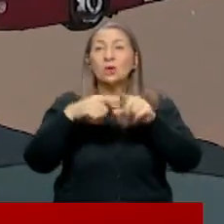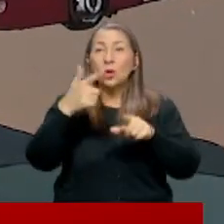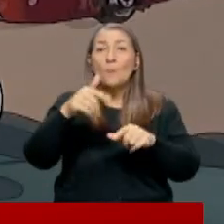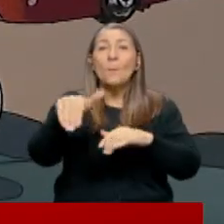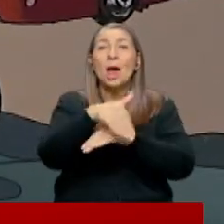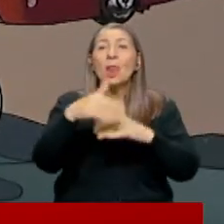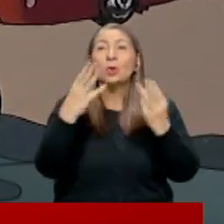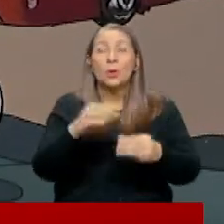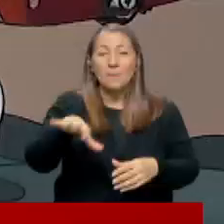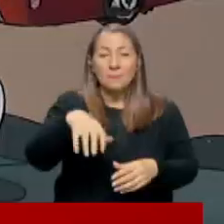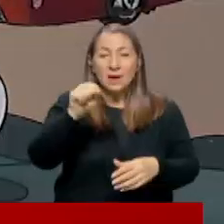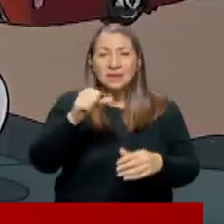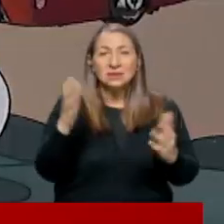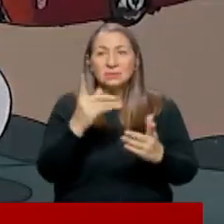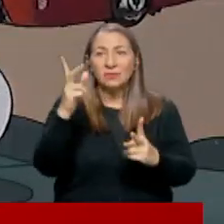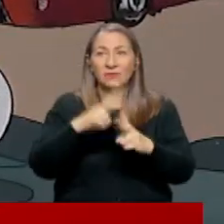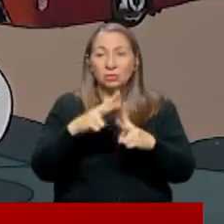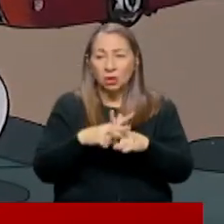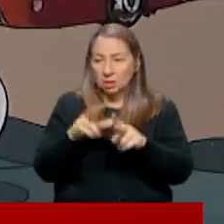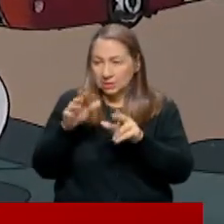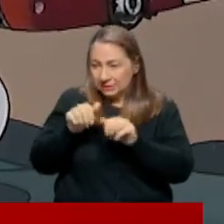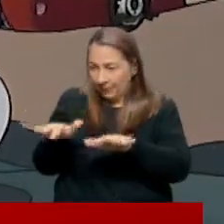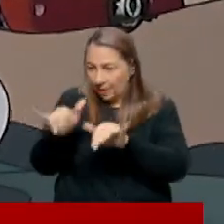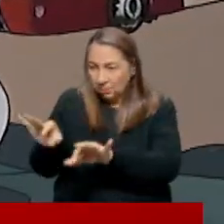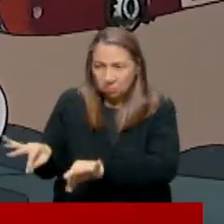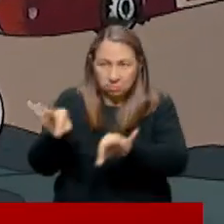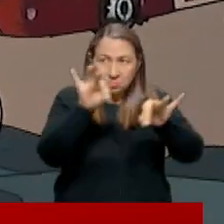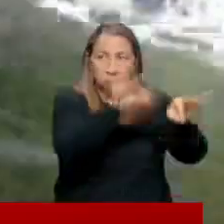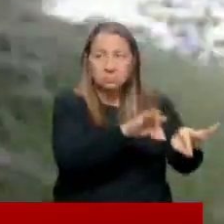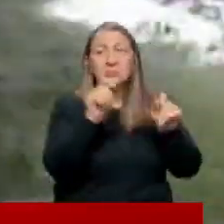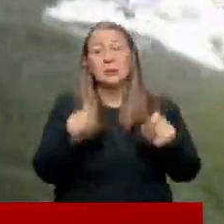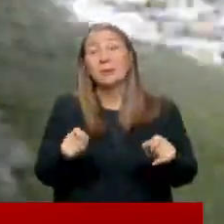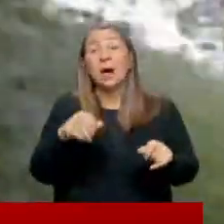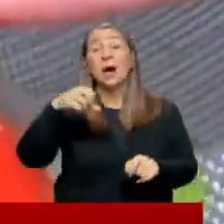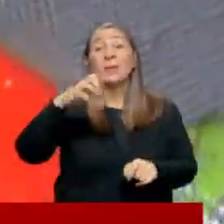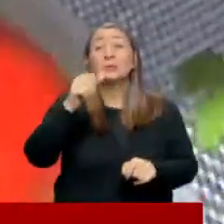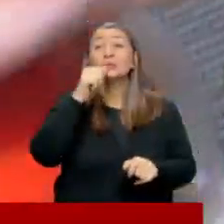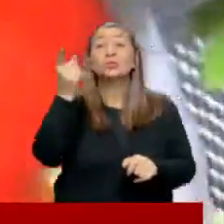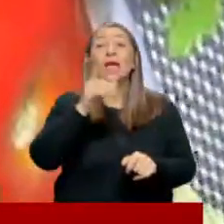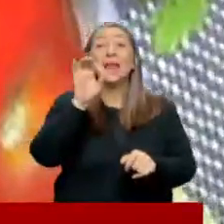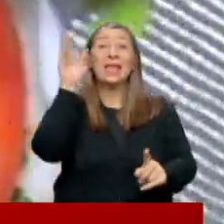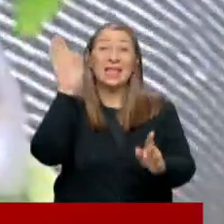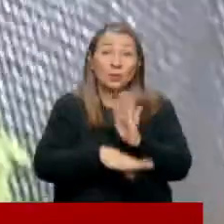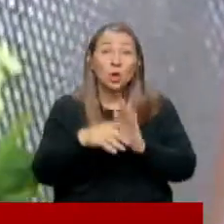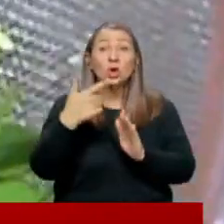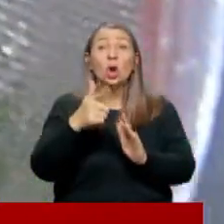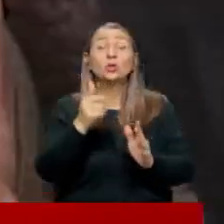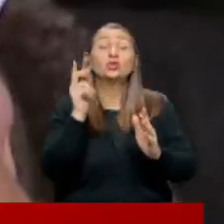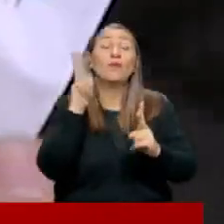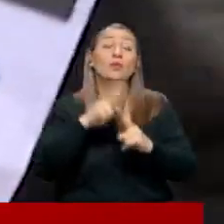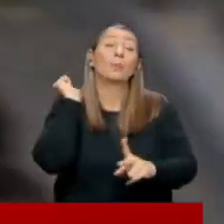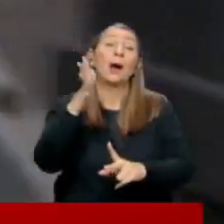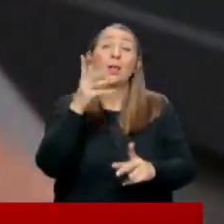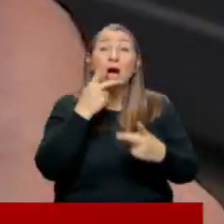Mahalle oldu merkezde nasıl bir faturalandırma sistemi varsa aynısı oraya uygulandı hepsi suda %50 indirimi köylere gelen yüksek